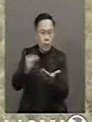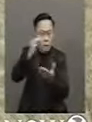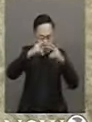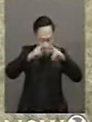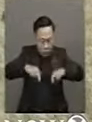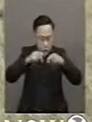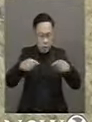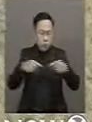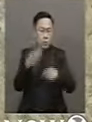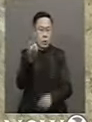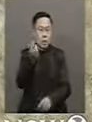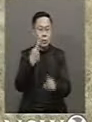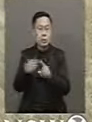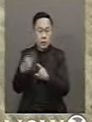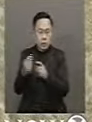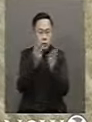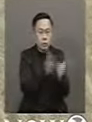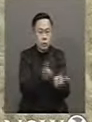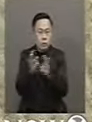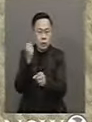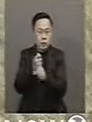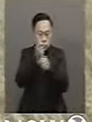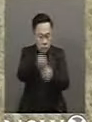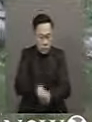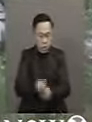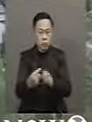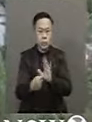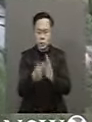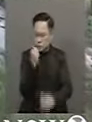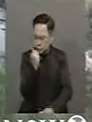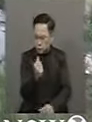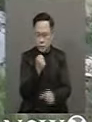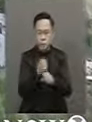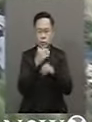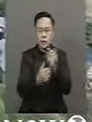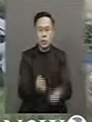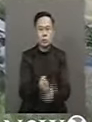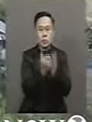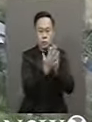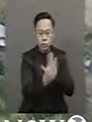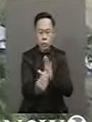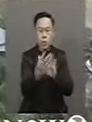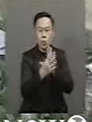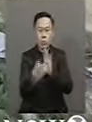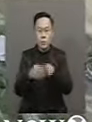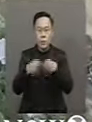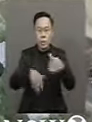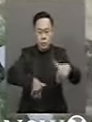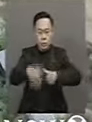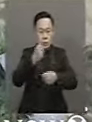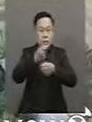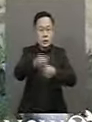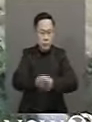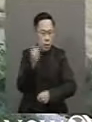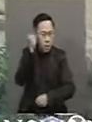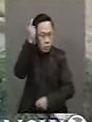ข้าวรวมถึงนำเอาวิธีการทำนาของเกษตรกรที่ประสบความสำเร็จมาประกอบกันแล้วก็จัดอบรมชาวนาให้